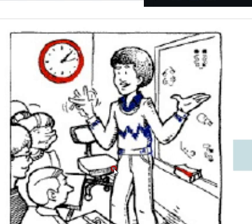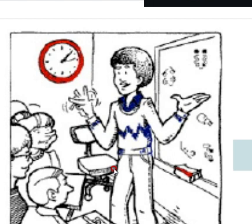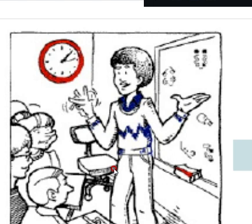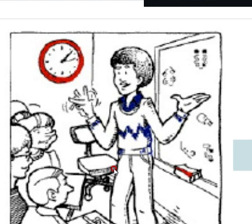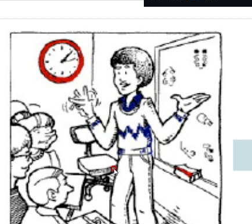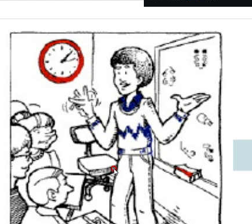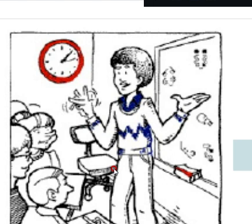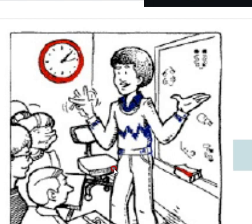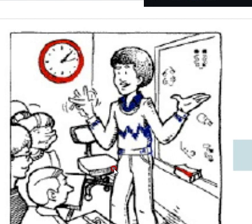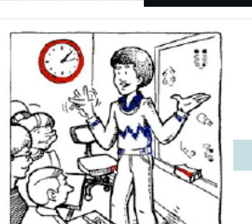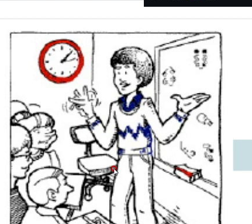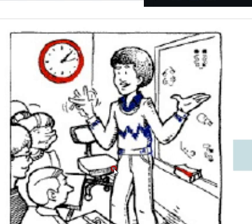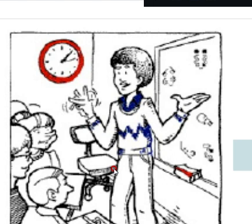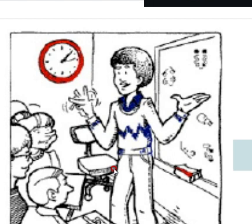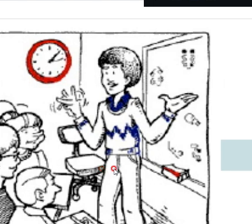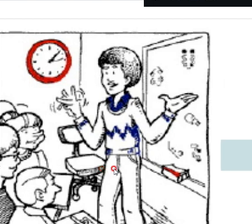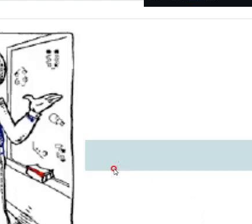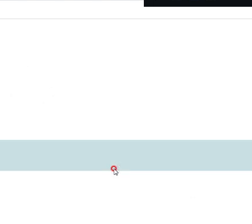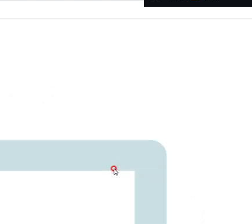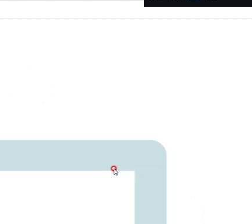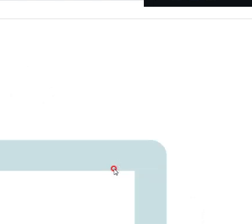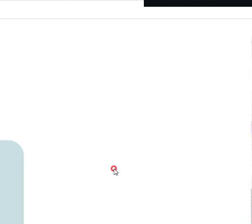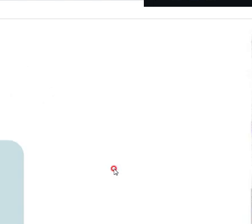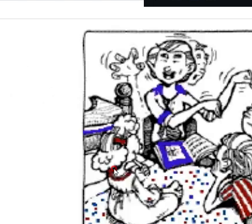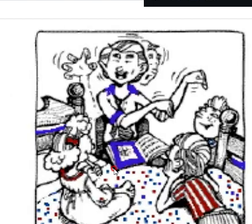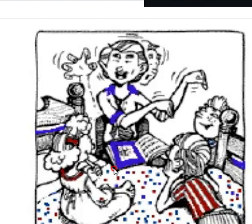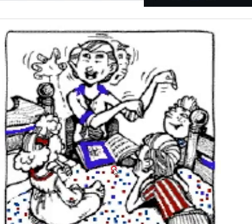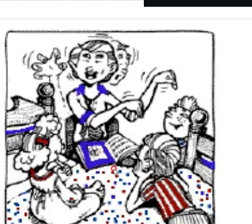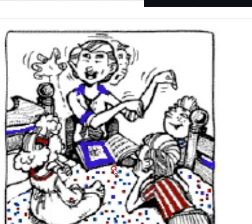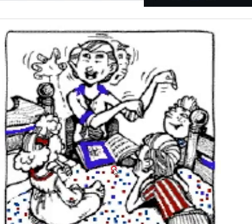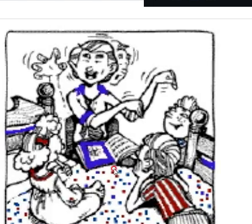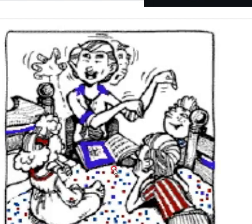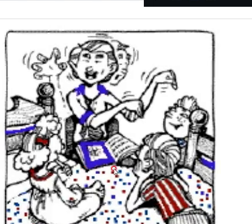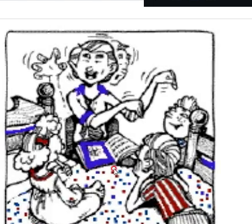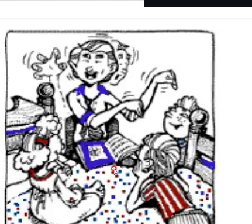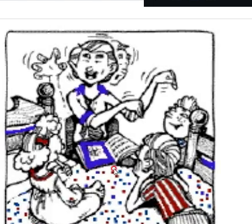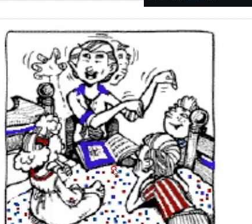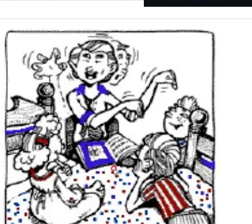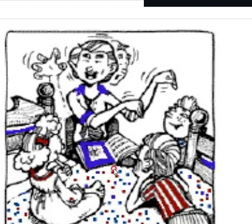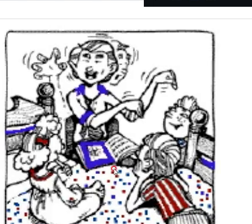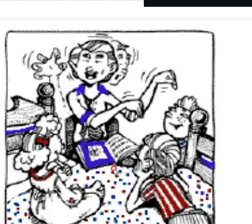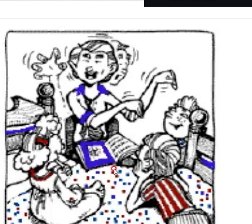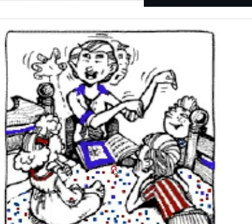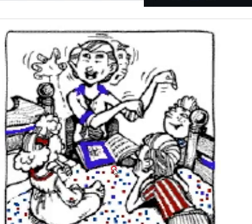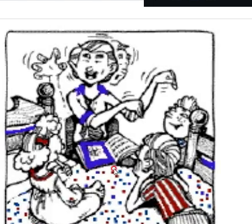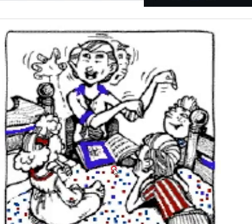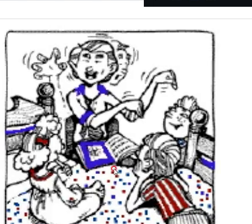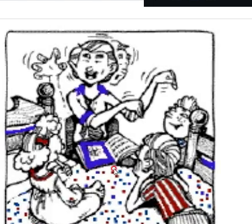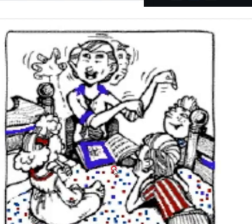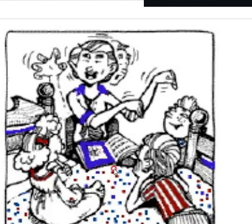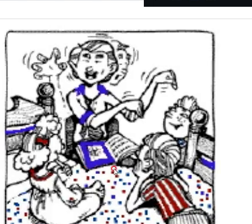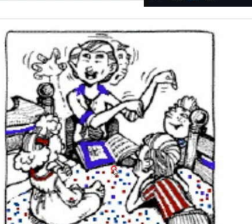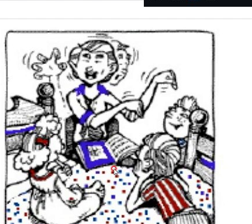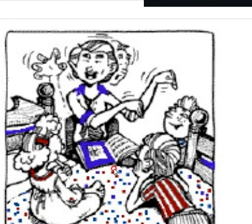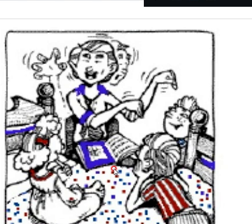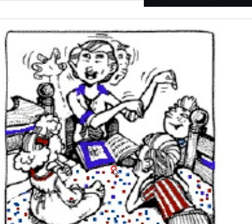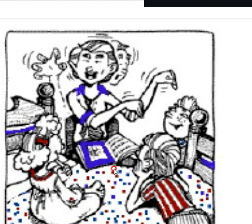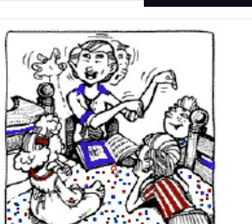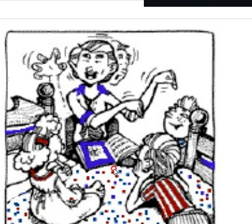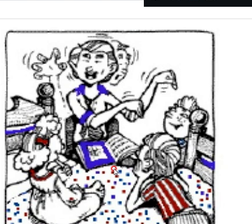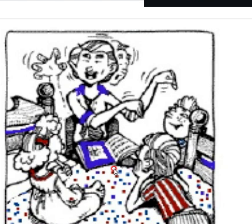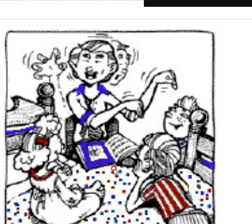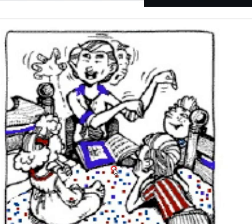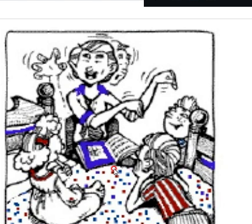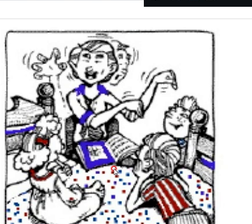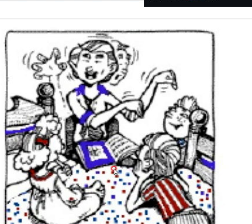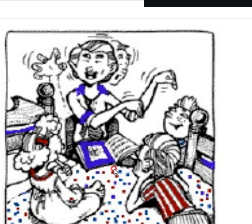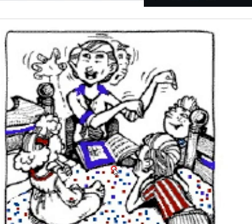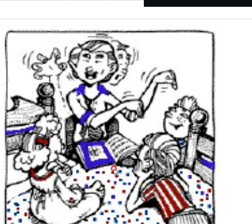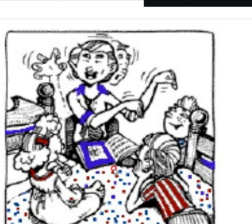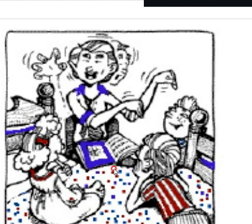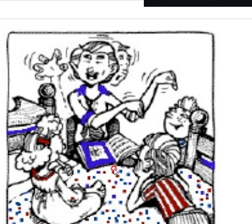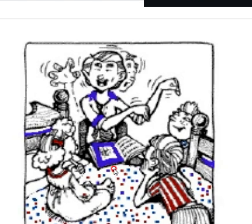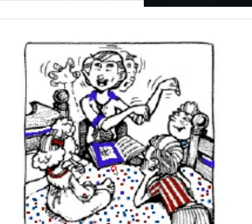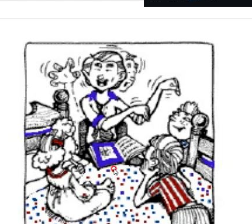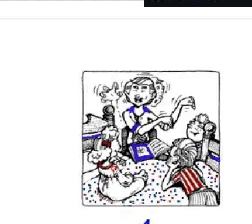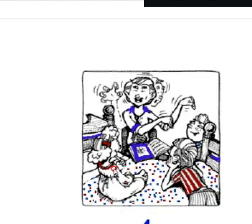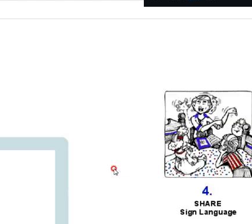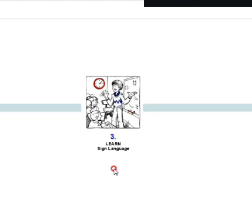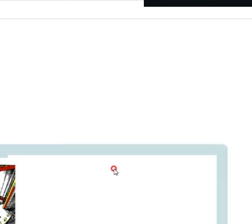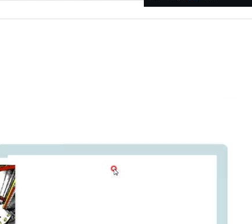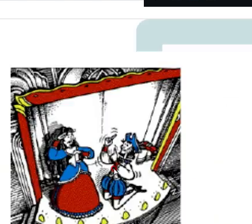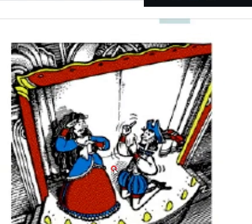그다음에 수화를 배울 때도 사용할 수가 있고요. 자기 수화를 서로 이제 기록을